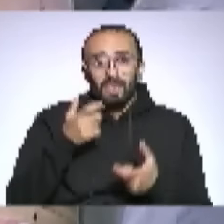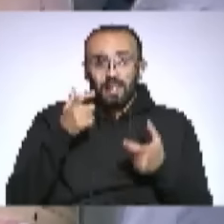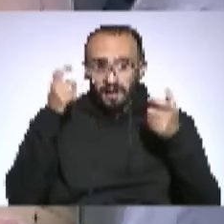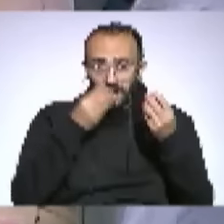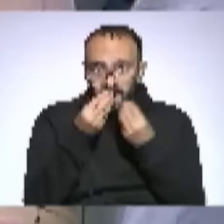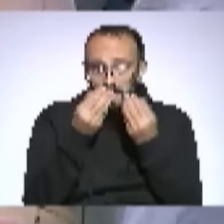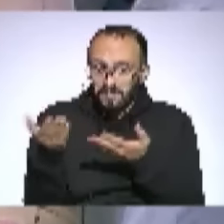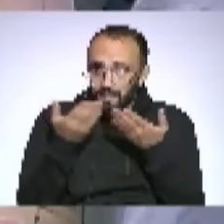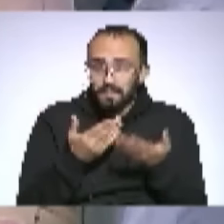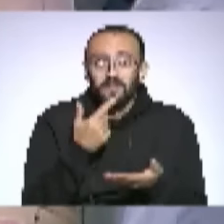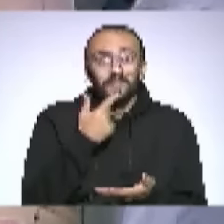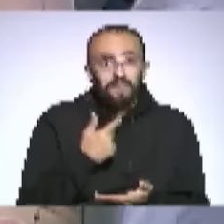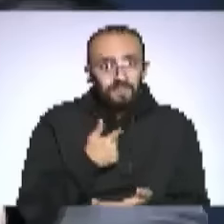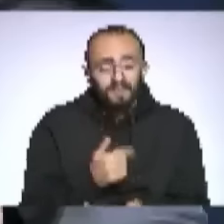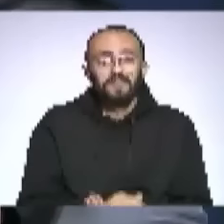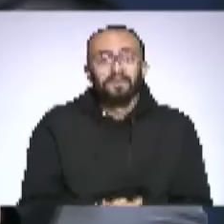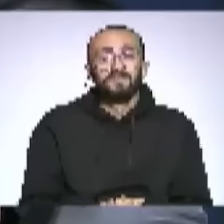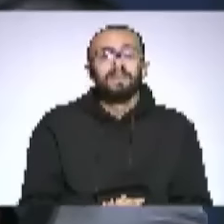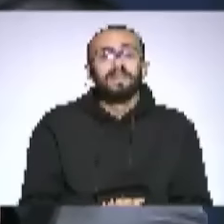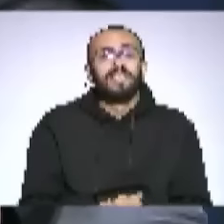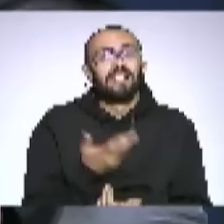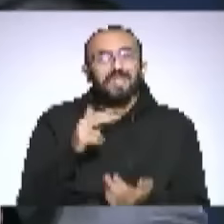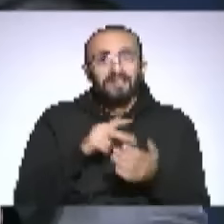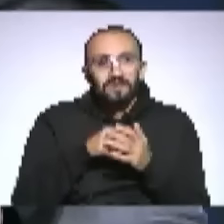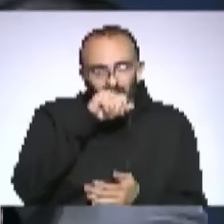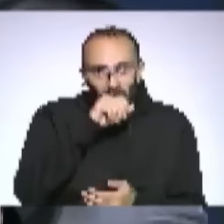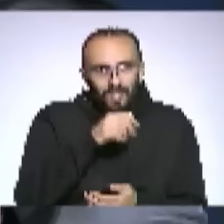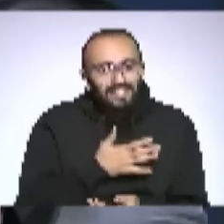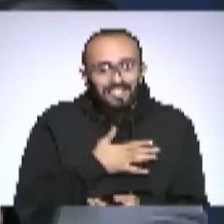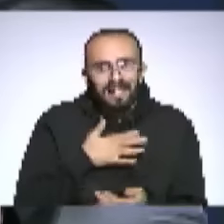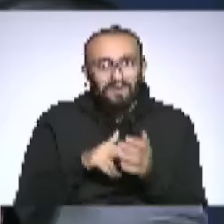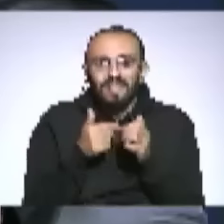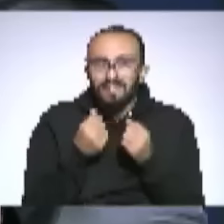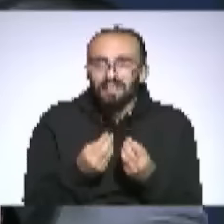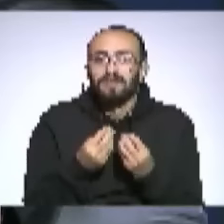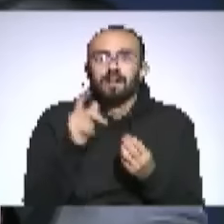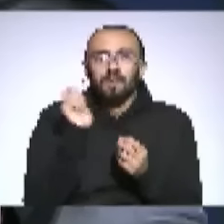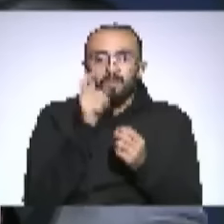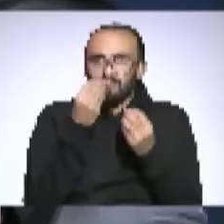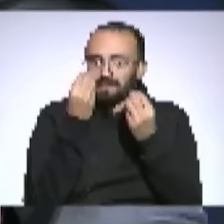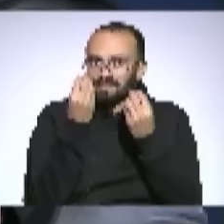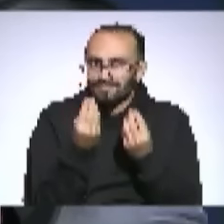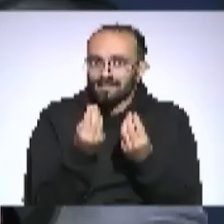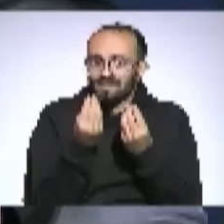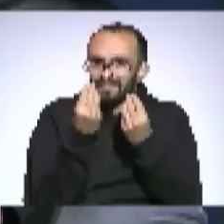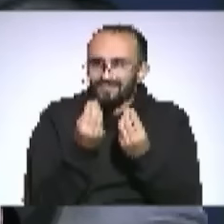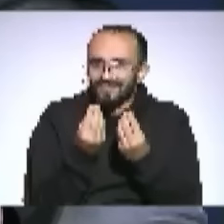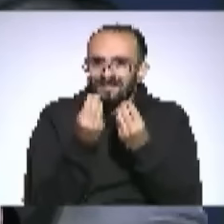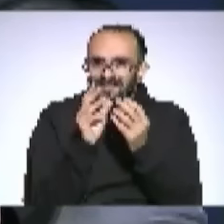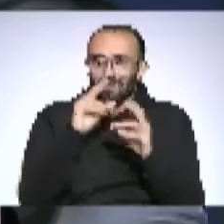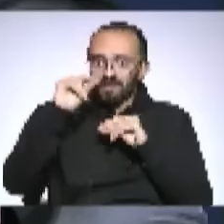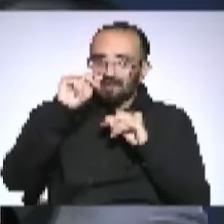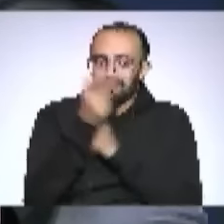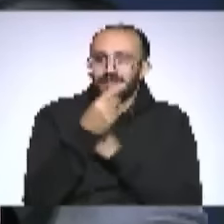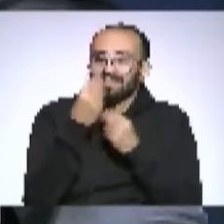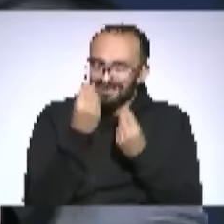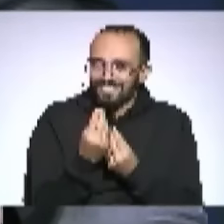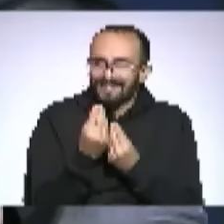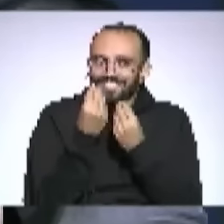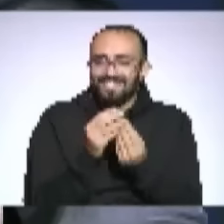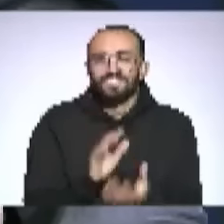الا ابونا طبعا ايوه يا فندم اتفضلي ازيك يا سيدنا قبل يا سيدنا على مالك بس كلامك سريع شويه زي حلاتي كده فخليكي